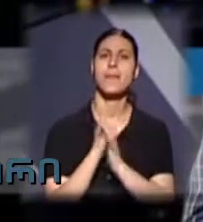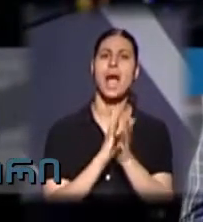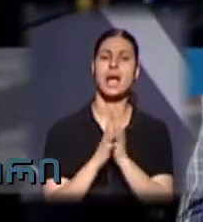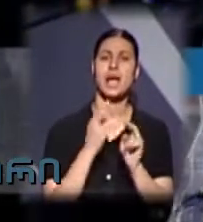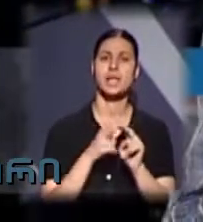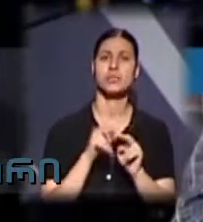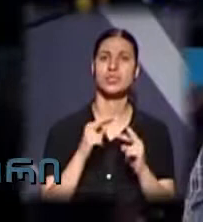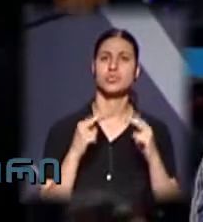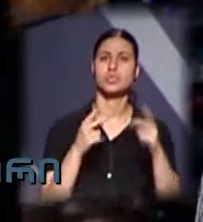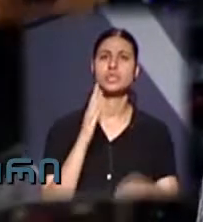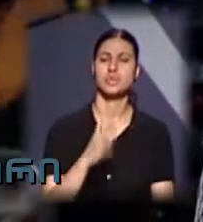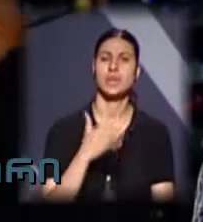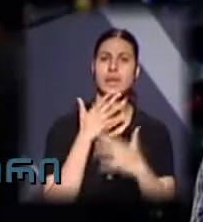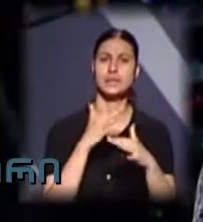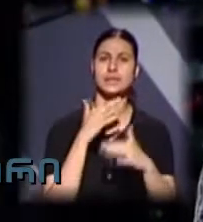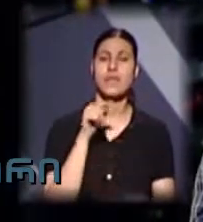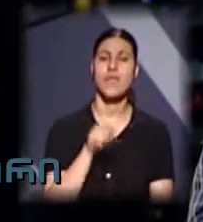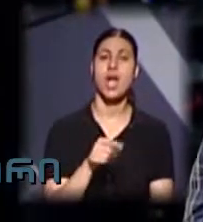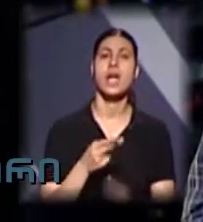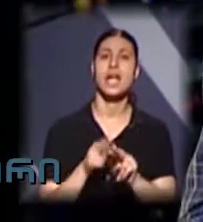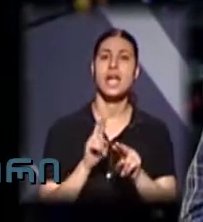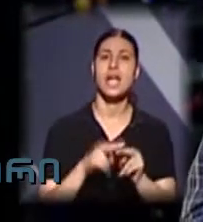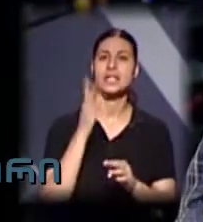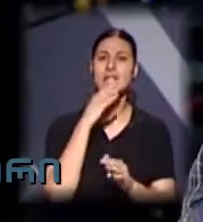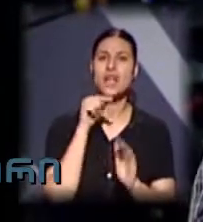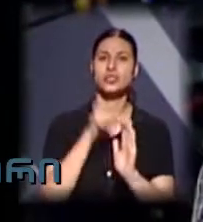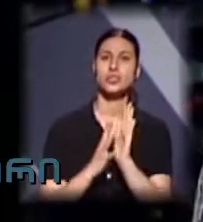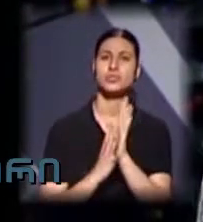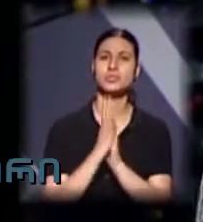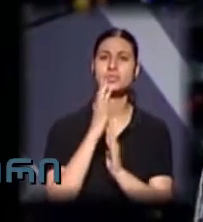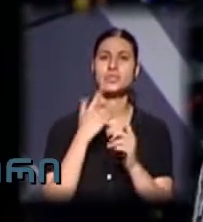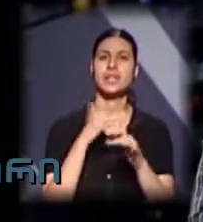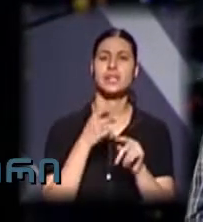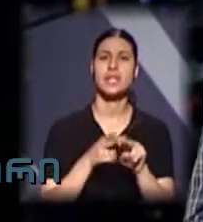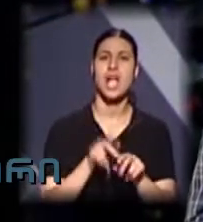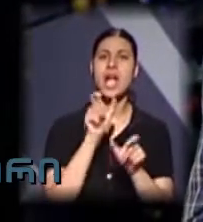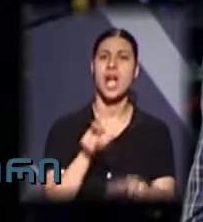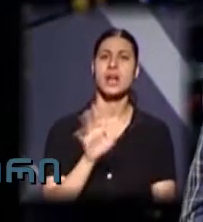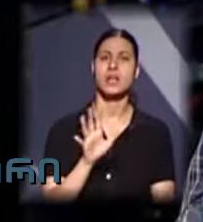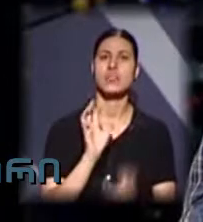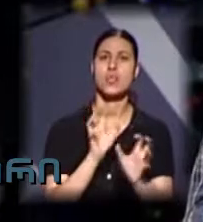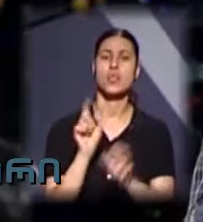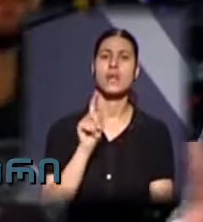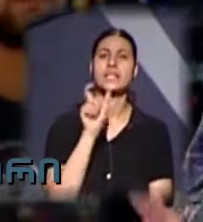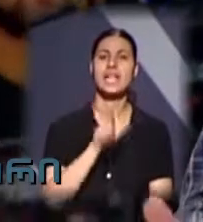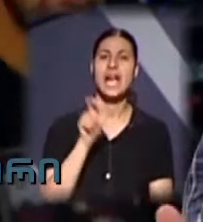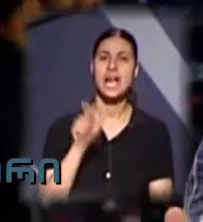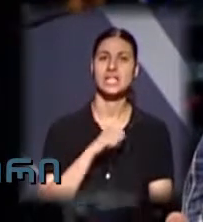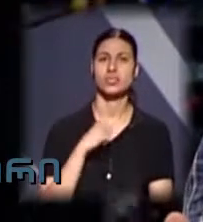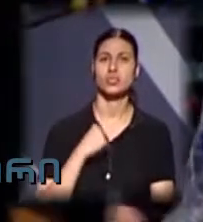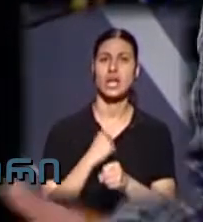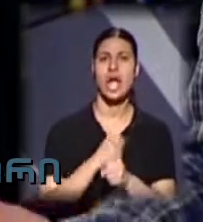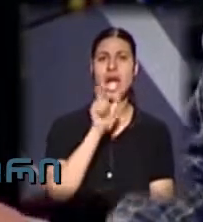პროცესი. ეხლა აი ამ წყალმცენარეების გავრცელებას ხელს უწყობს სწორედ ის არაადამიანური მოპყრობა, რასაც ხალხი აკეთებს.